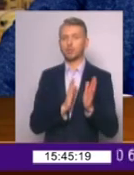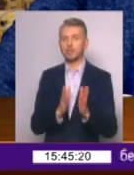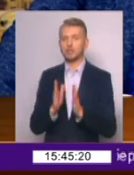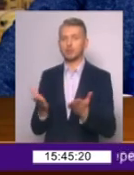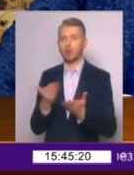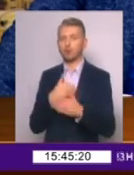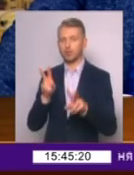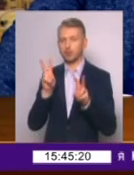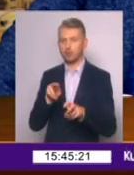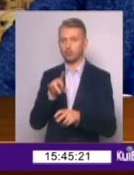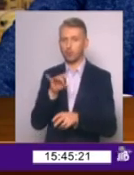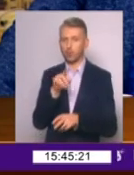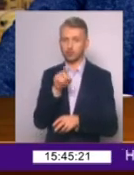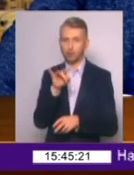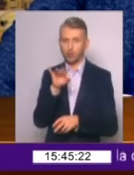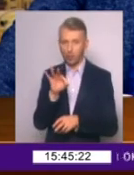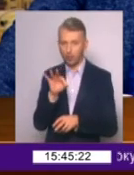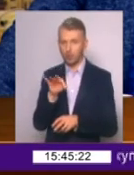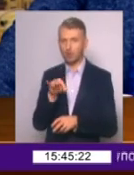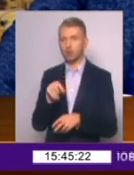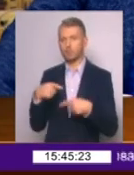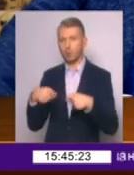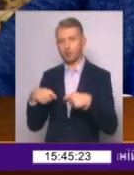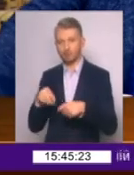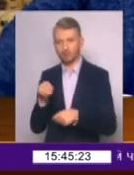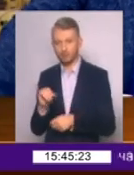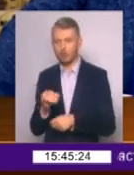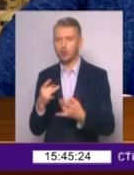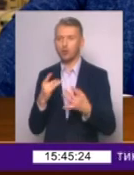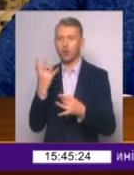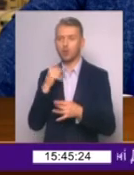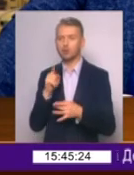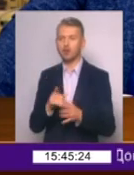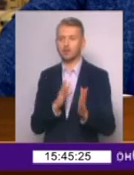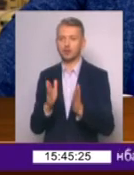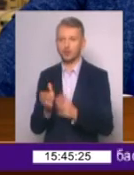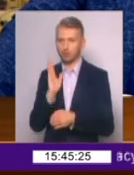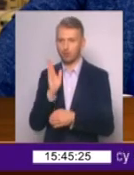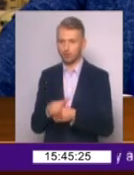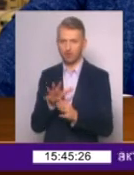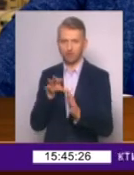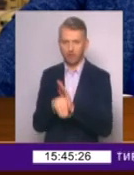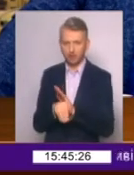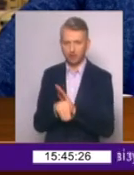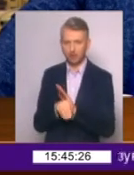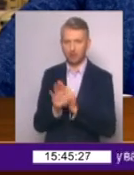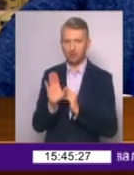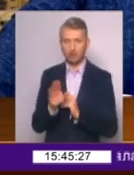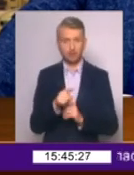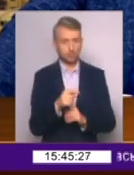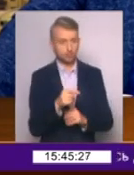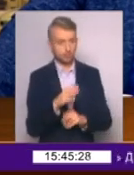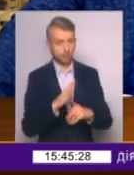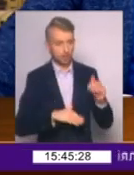ми називаємо «Прозоро продажі». Розкажіть, а коли ця система вже дійсно буде введена в дію? Вона